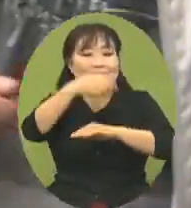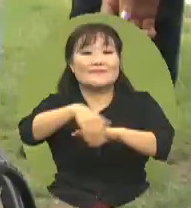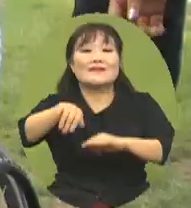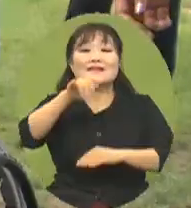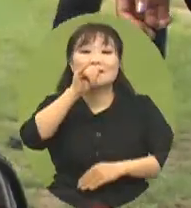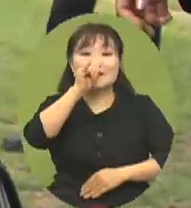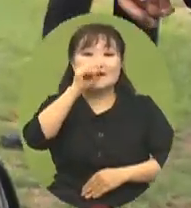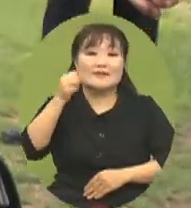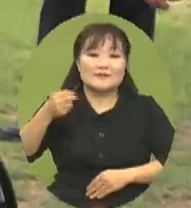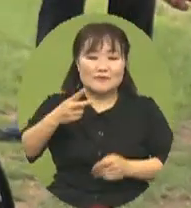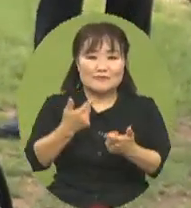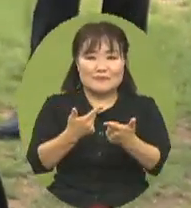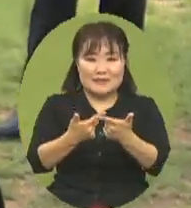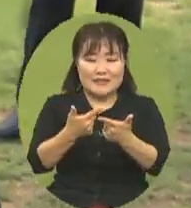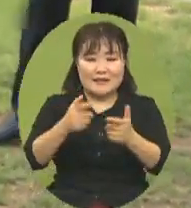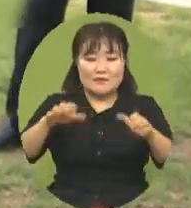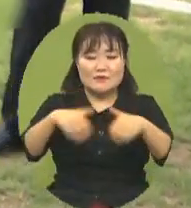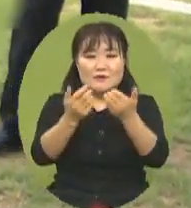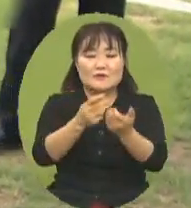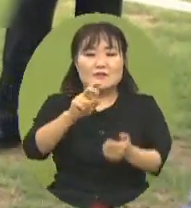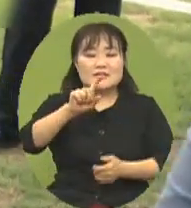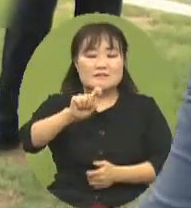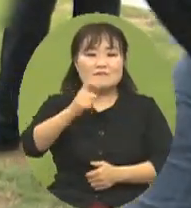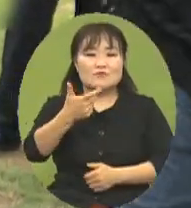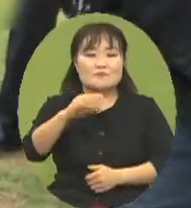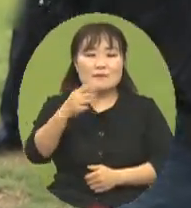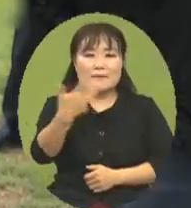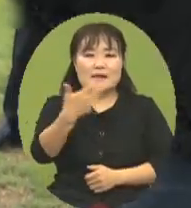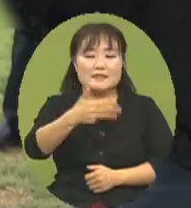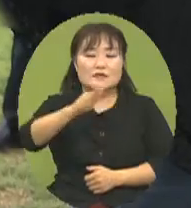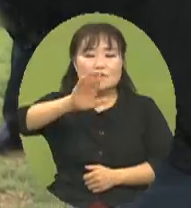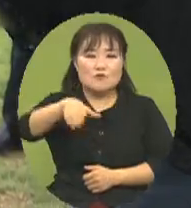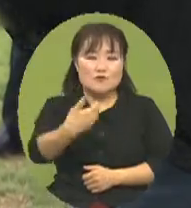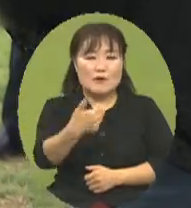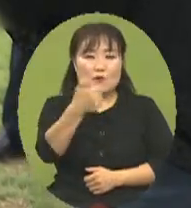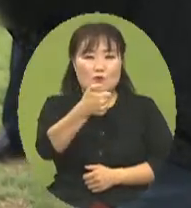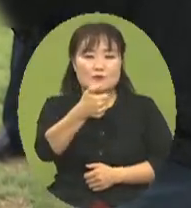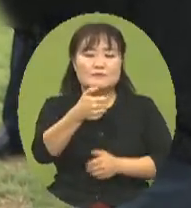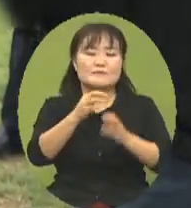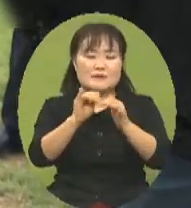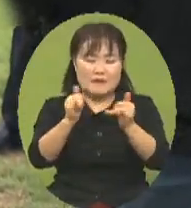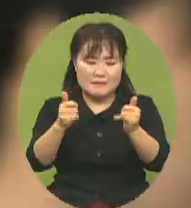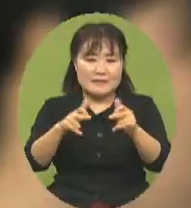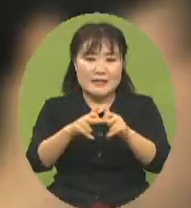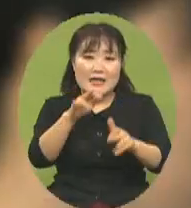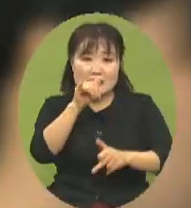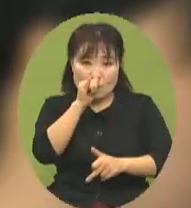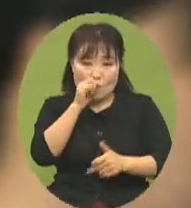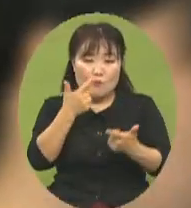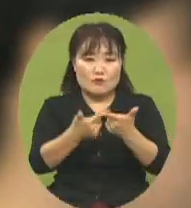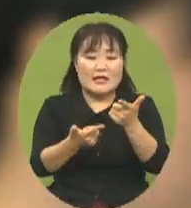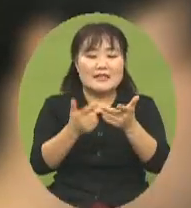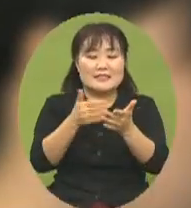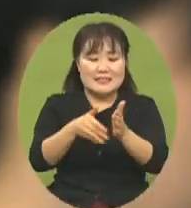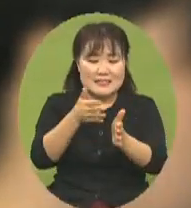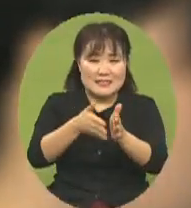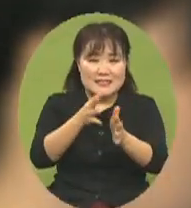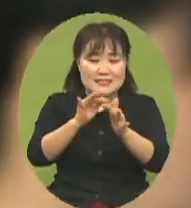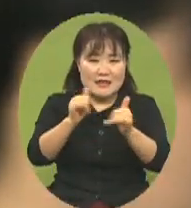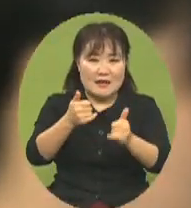방침입니다. 한편 부산에는 총 16만 8,950명의 장애인이 있으며 이는 부산시